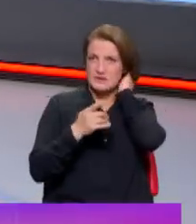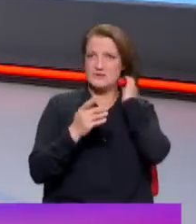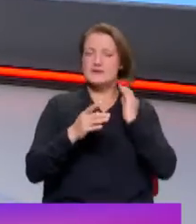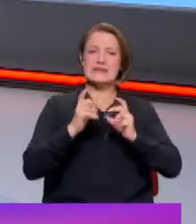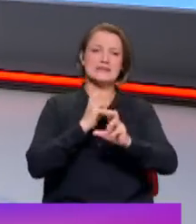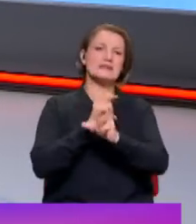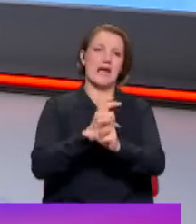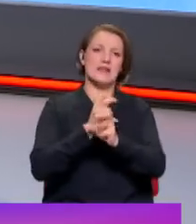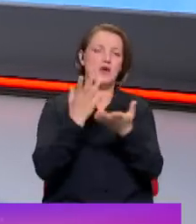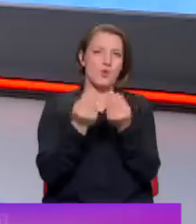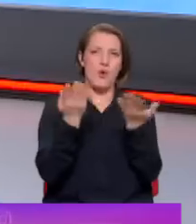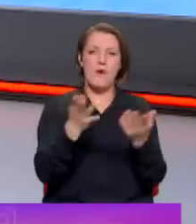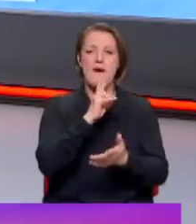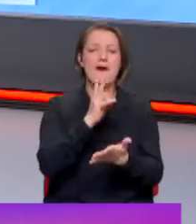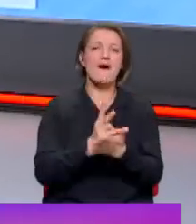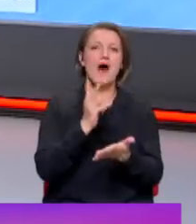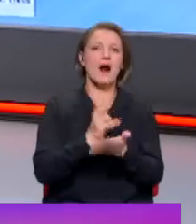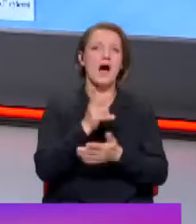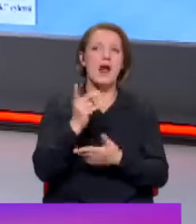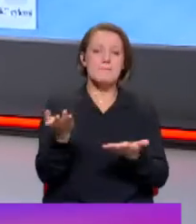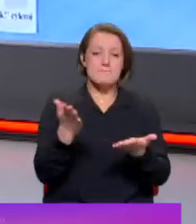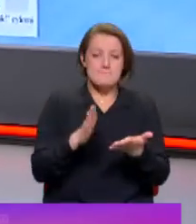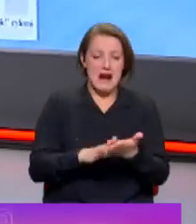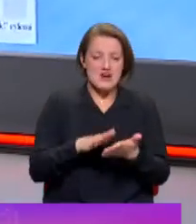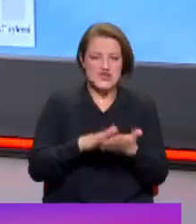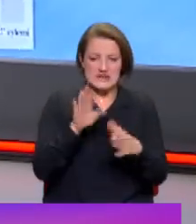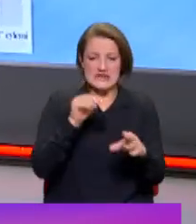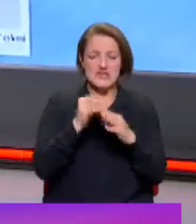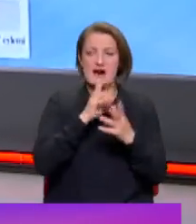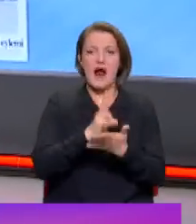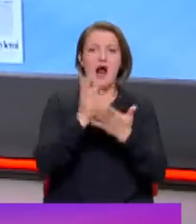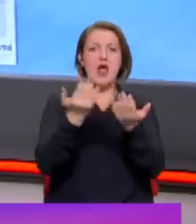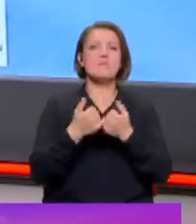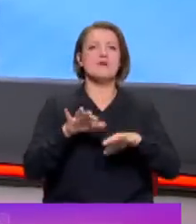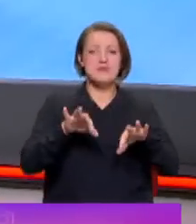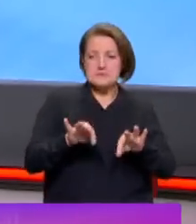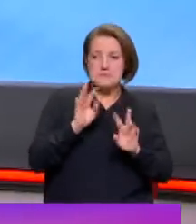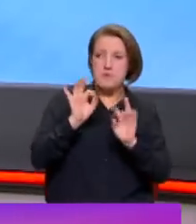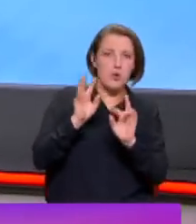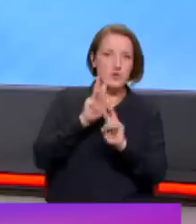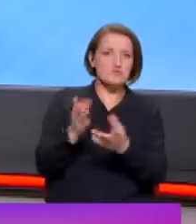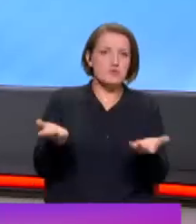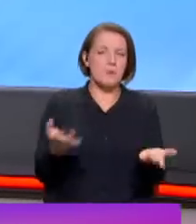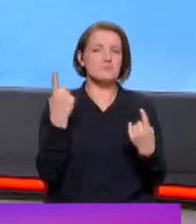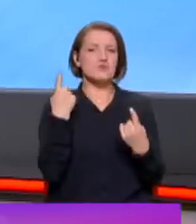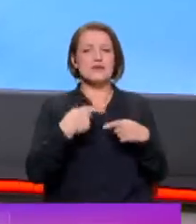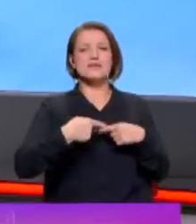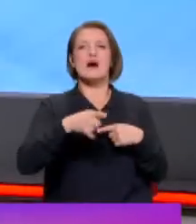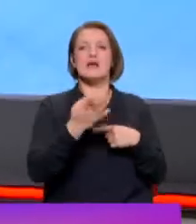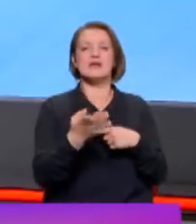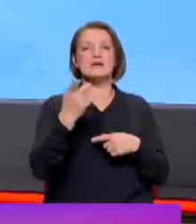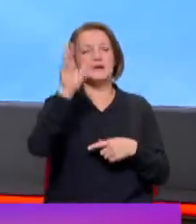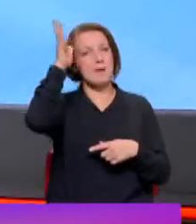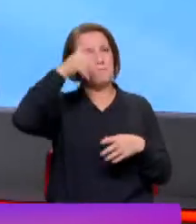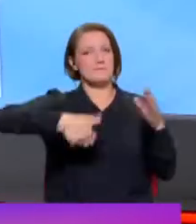ki tehdit ediyor Eğer kararlar barışa yönelik alınmazsa ki şimdilik öyle görünmüyor dün itibariyle Biden bir